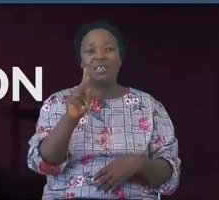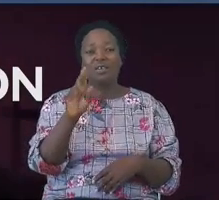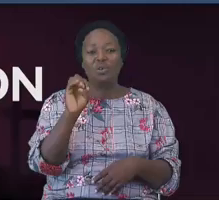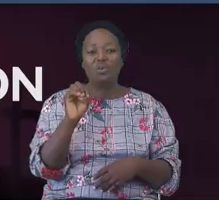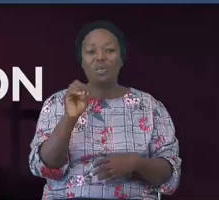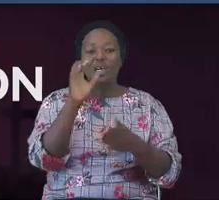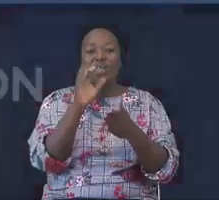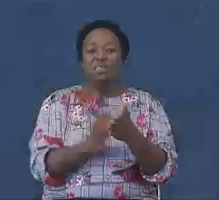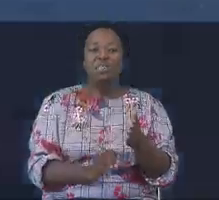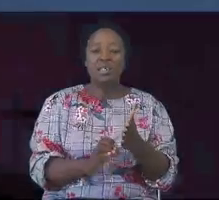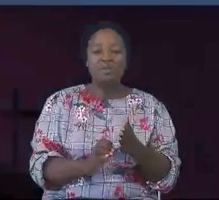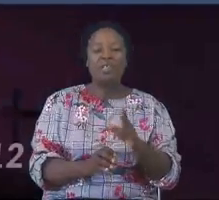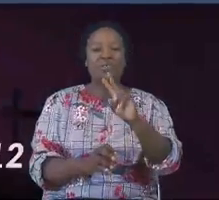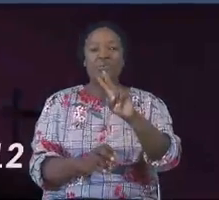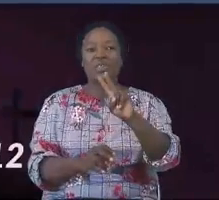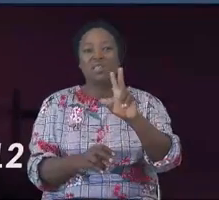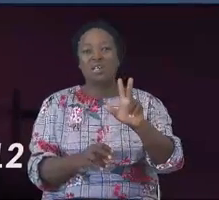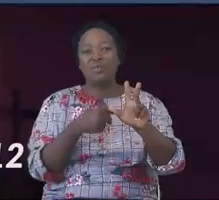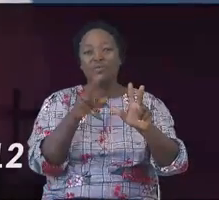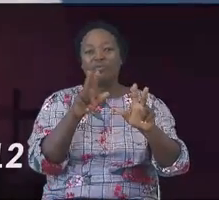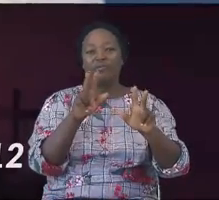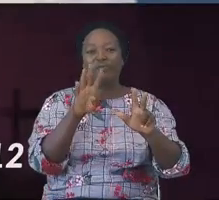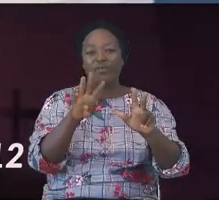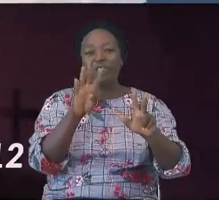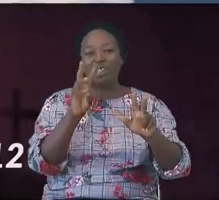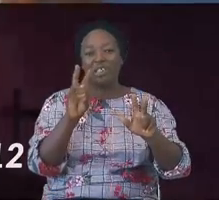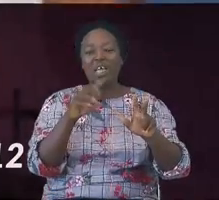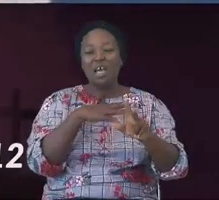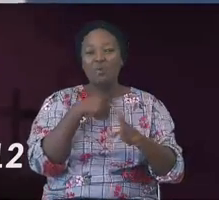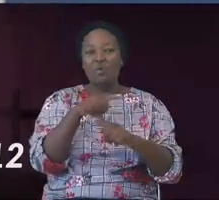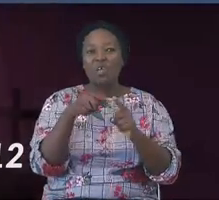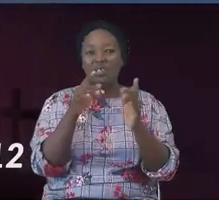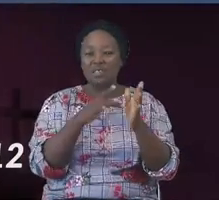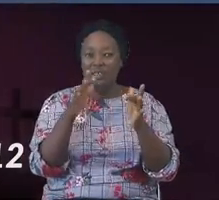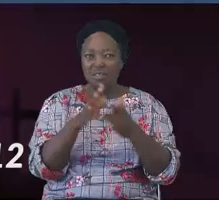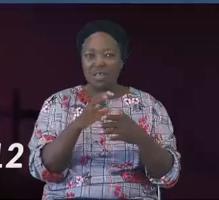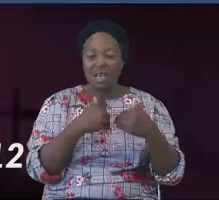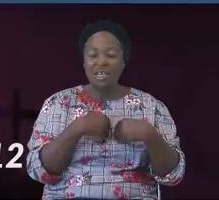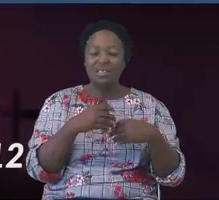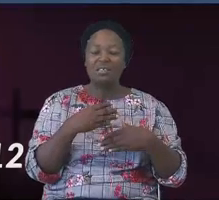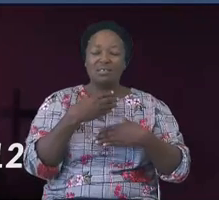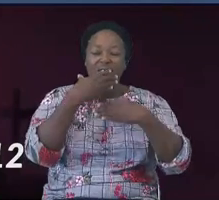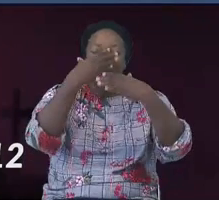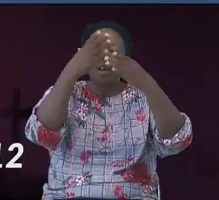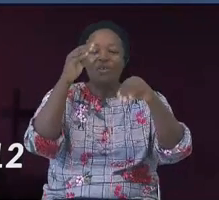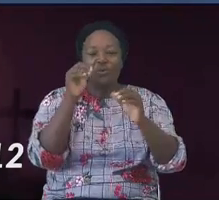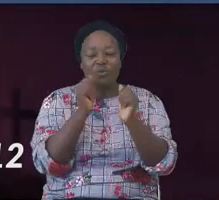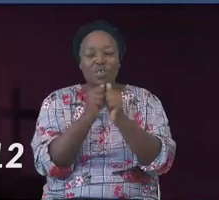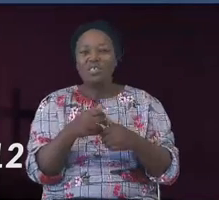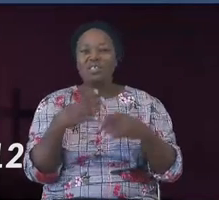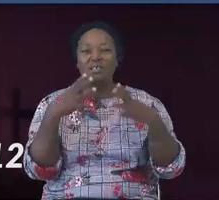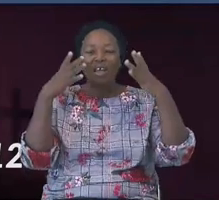Luc 23, la merveille de la soumission suprême pour la souveraineté suprême. Luc 23, 46.